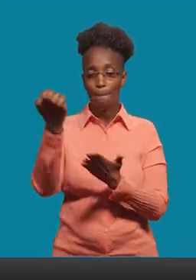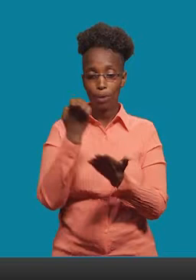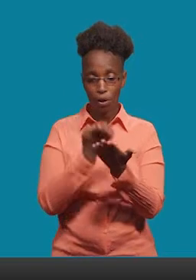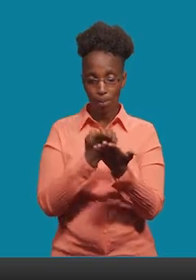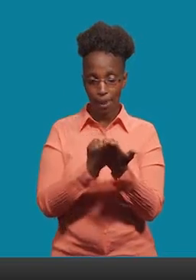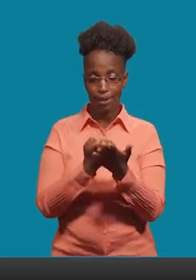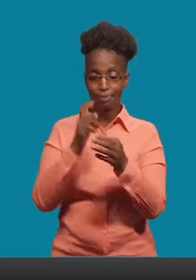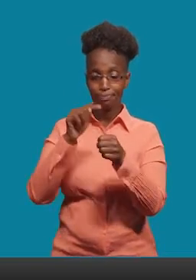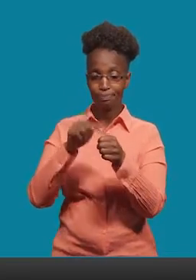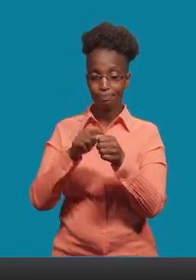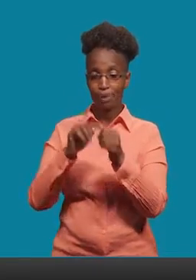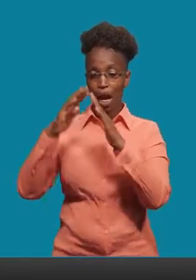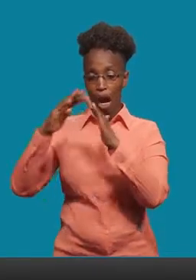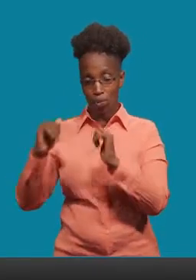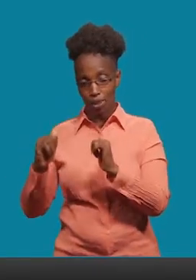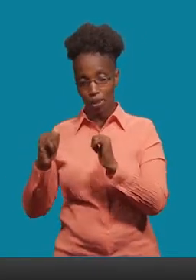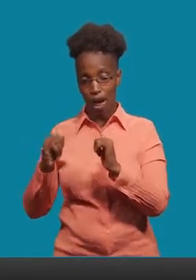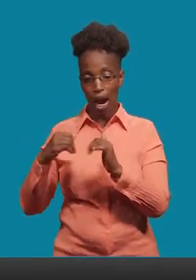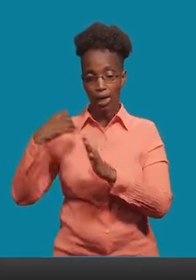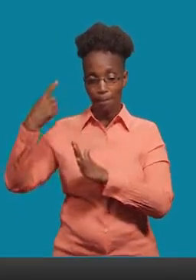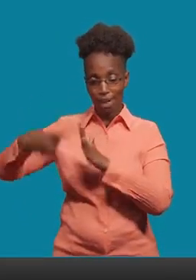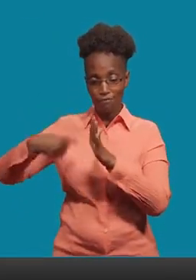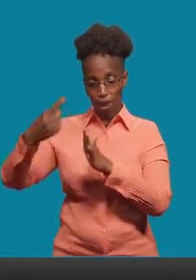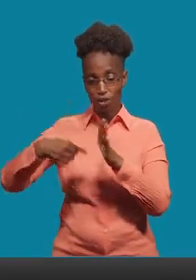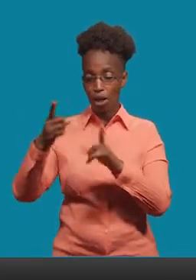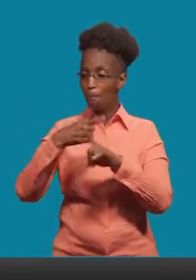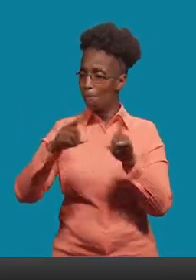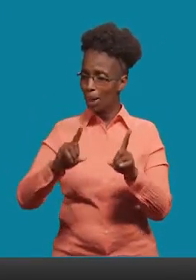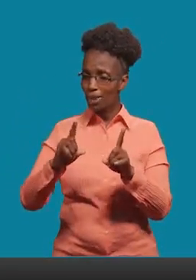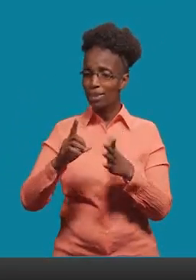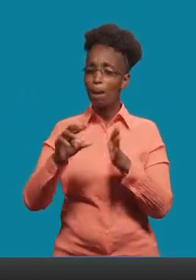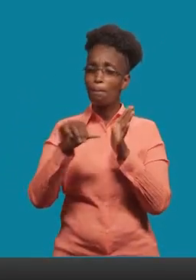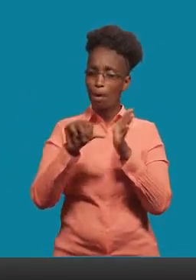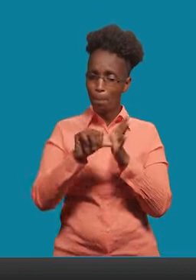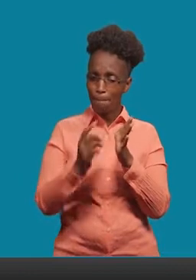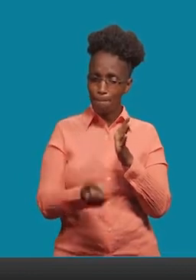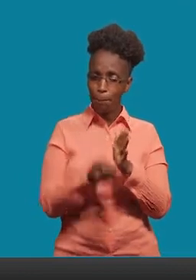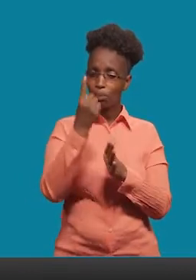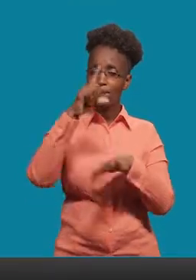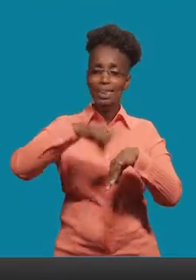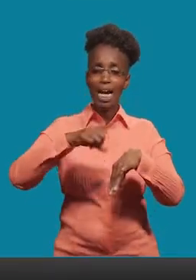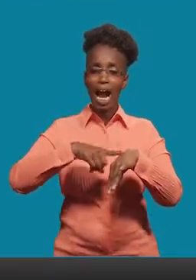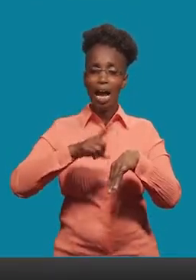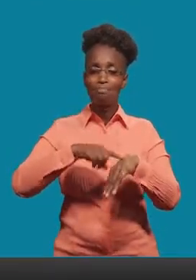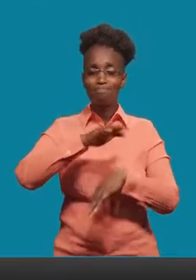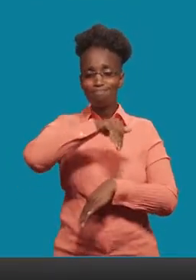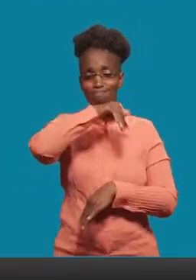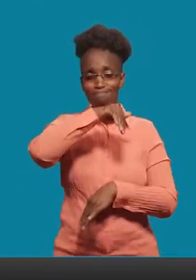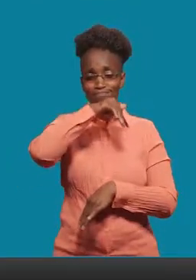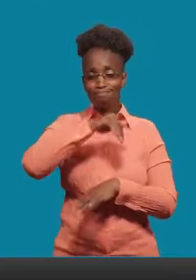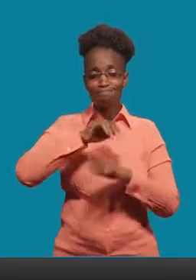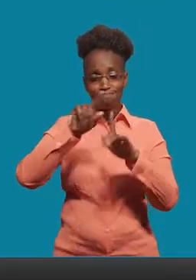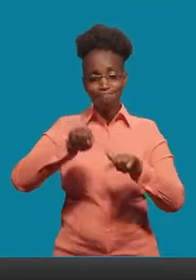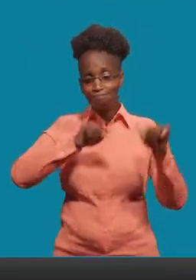hawa vijana kwa housing na manufacturing. Bahati mbaya tulipata ajali wakati ule jamaa